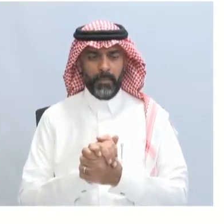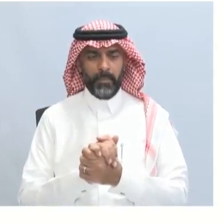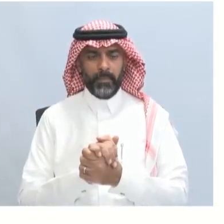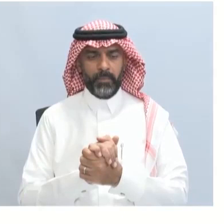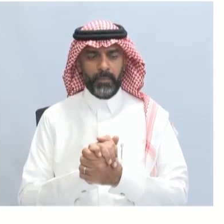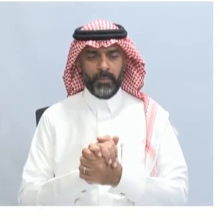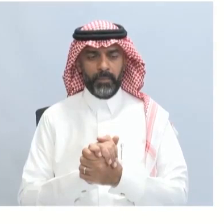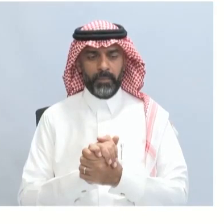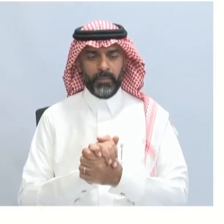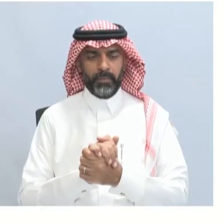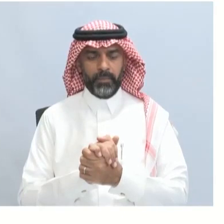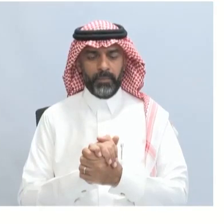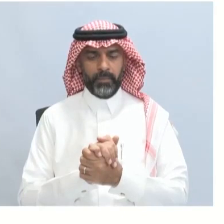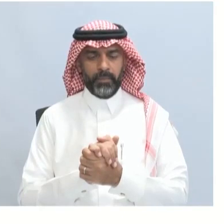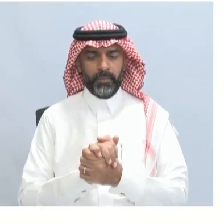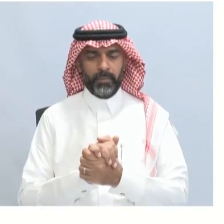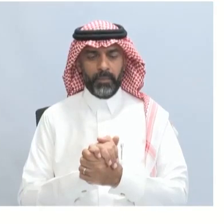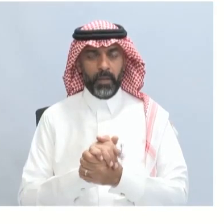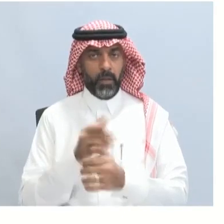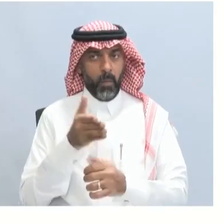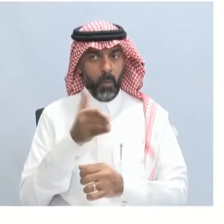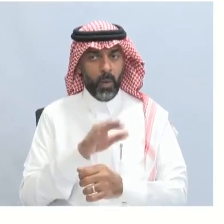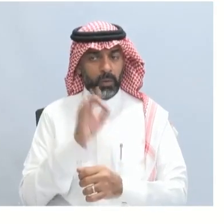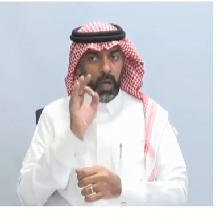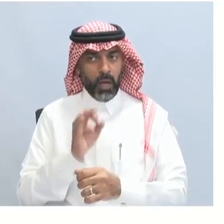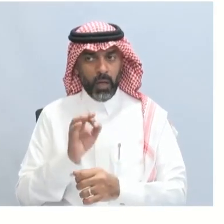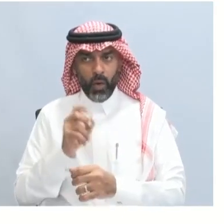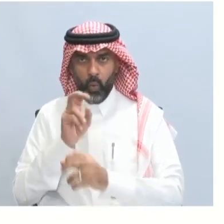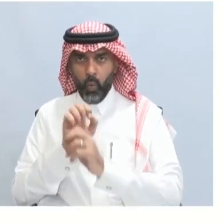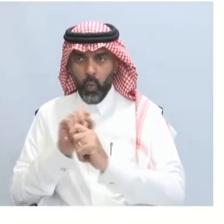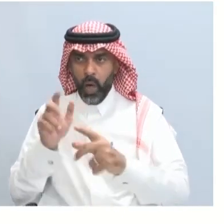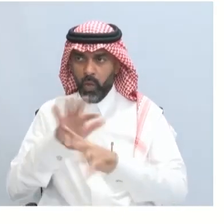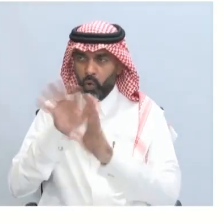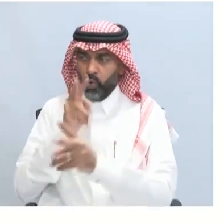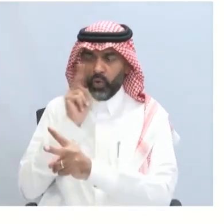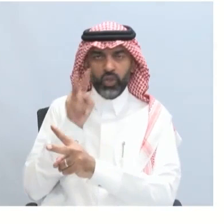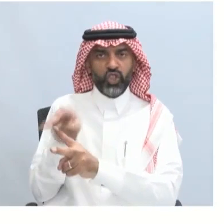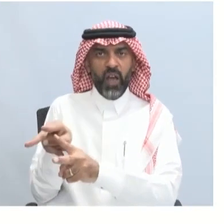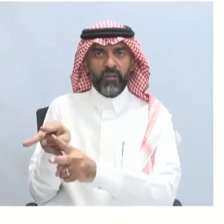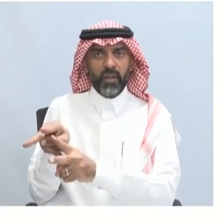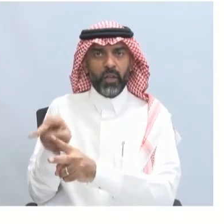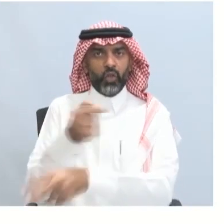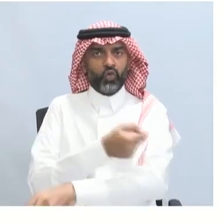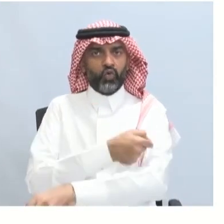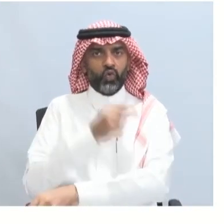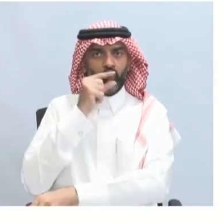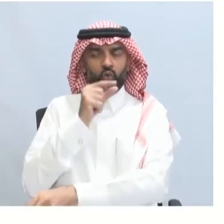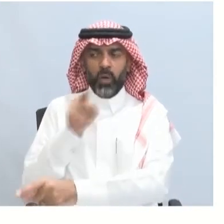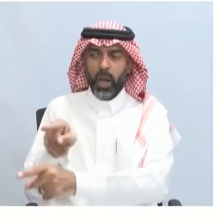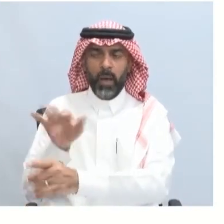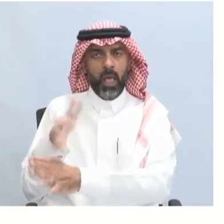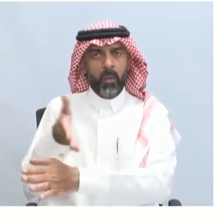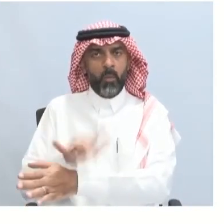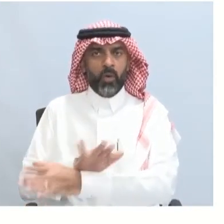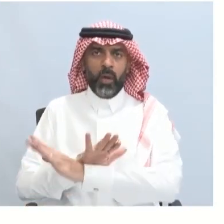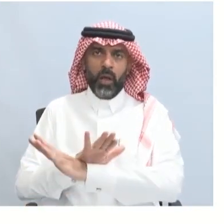الحقيقي اذ ان الموت الحقيقي يكون بالنظر الى وفق التقارير الطبيه التي يقدرها او